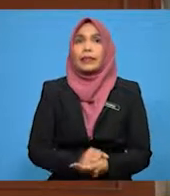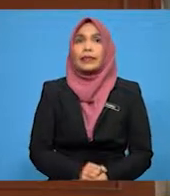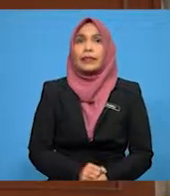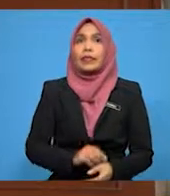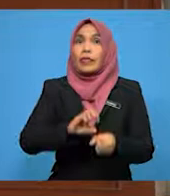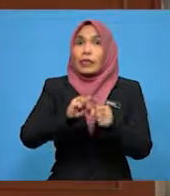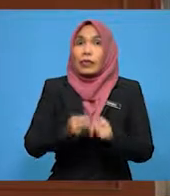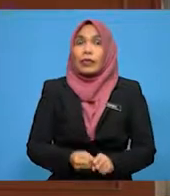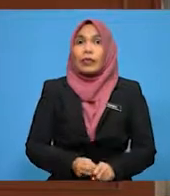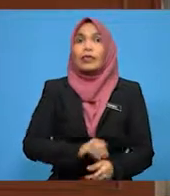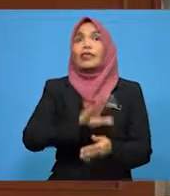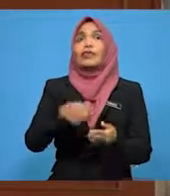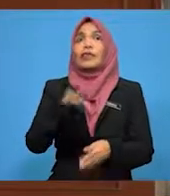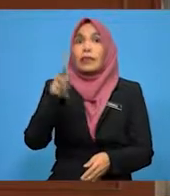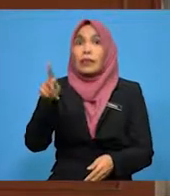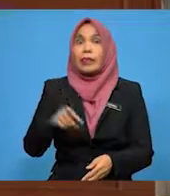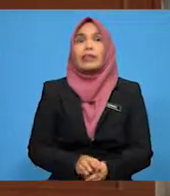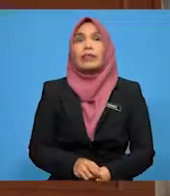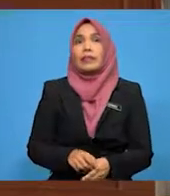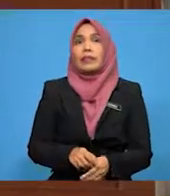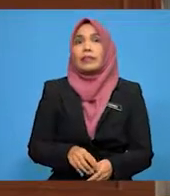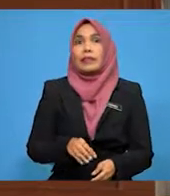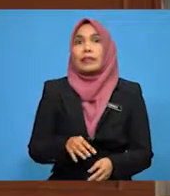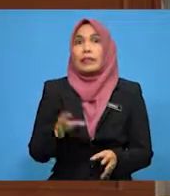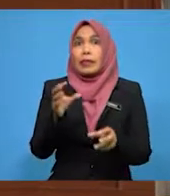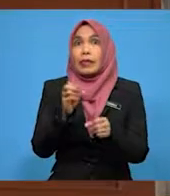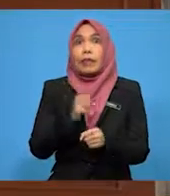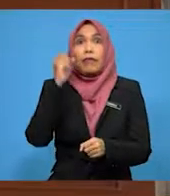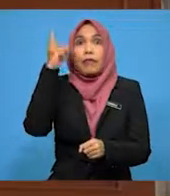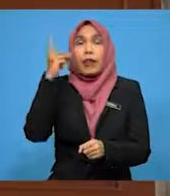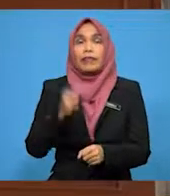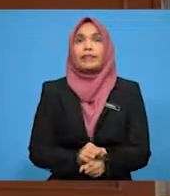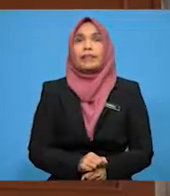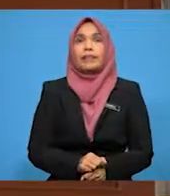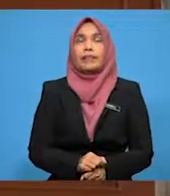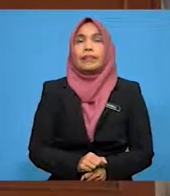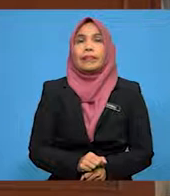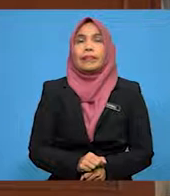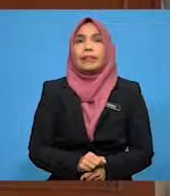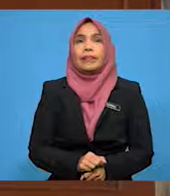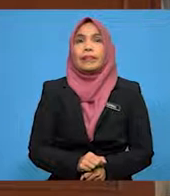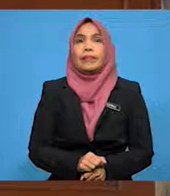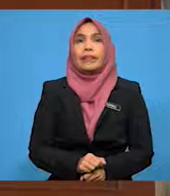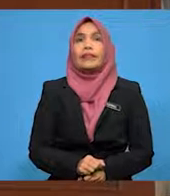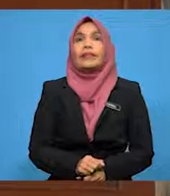hari ini. Semoga semua pelajar mendapat manfaat dari apa yang telah diajar pada